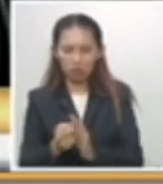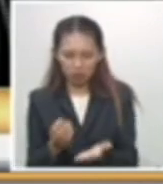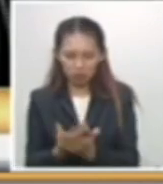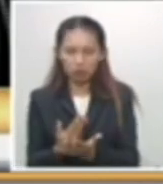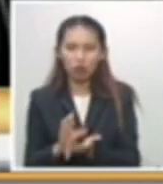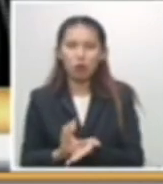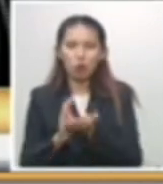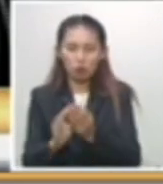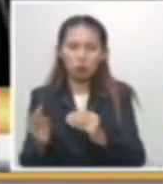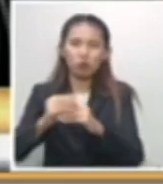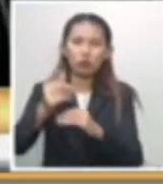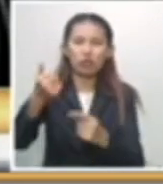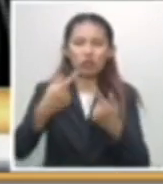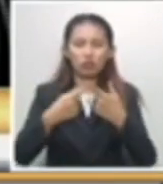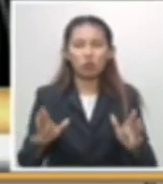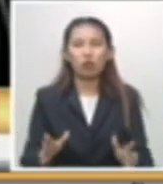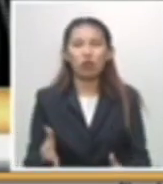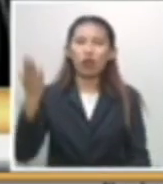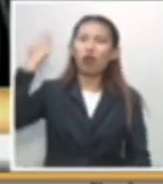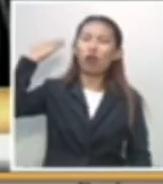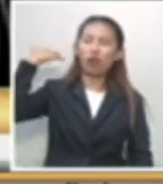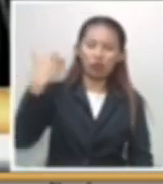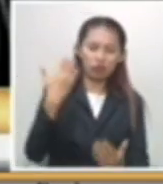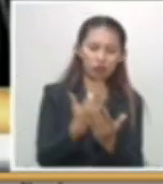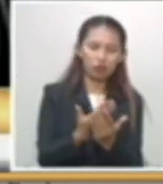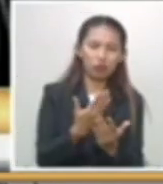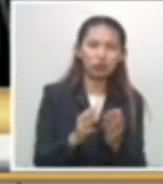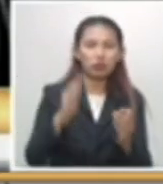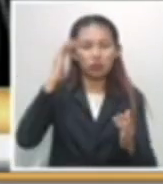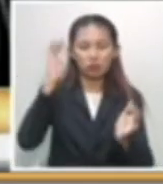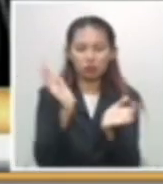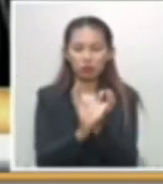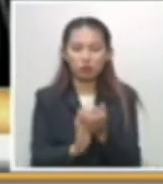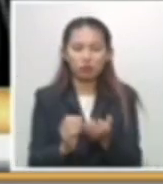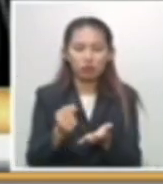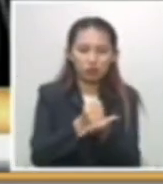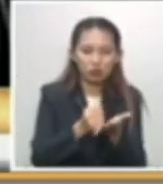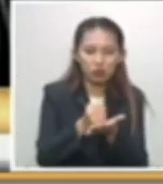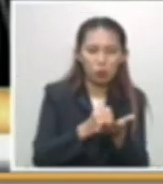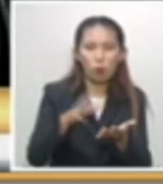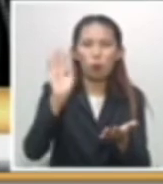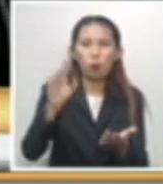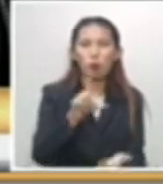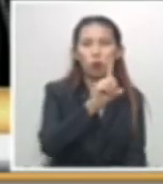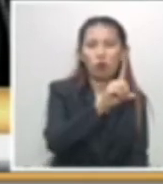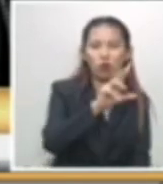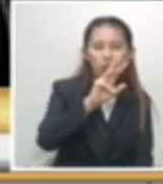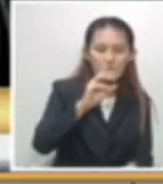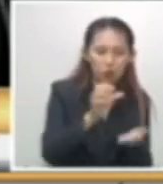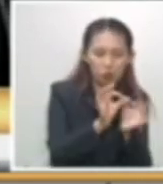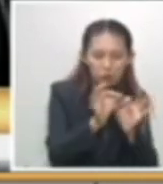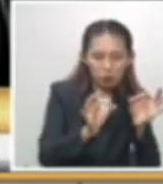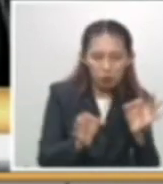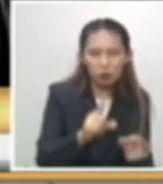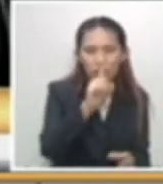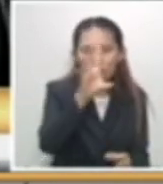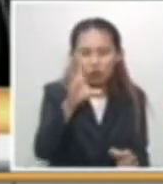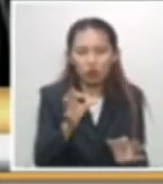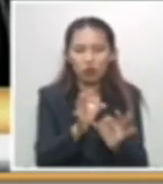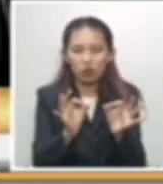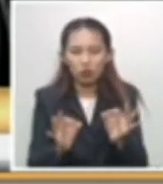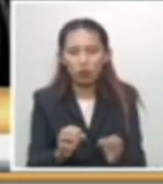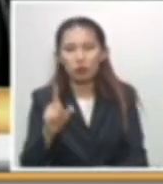พติดเนี่ยแรกๆเมื่อก่อนกับ100เม็ด 1,000 เม็ดโอ้โหเป็นข่าวใหญ่โตเดี๋ยวนี้เป็นล้านเม็